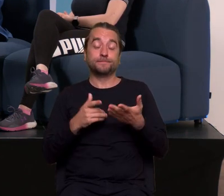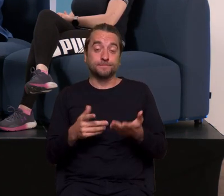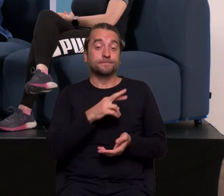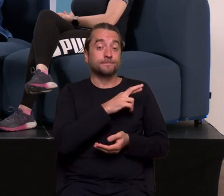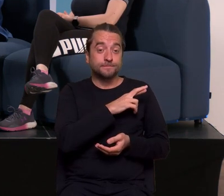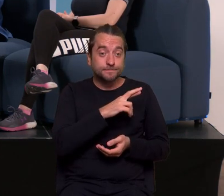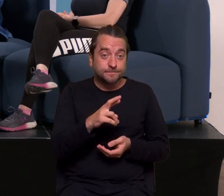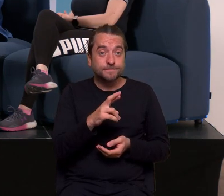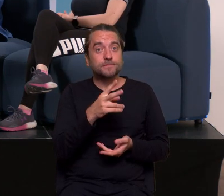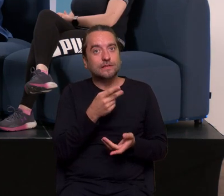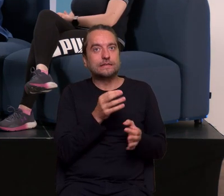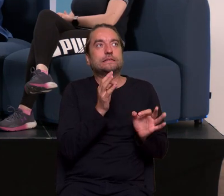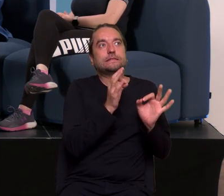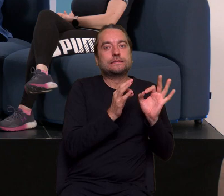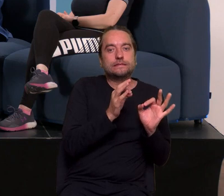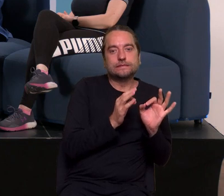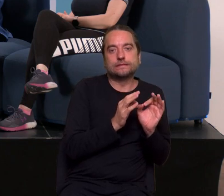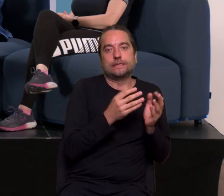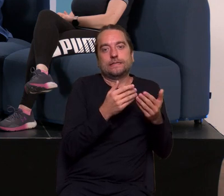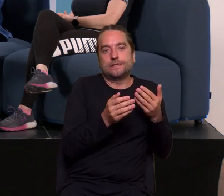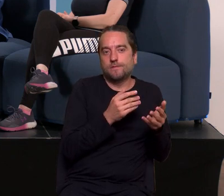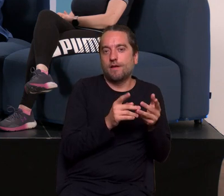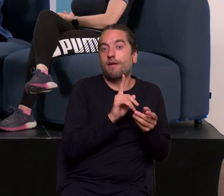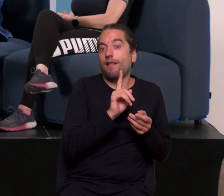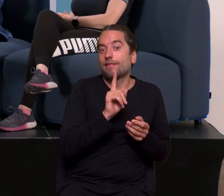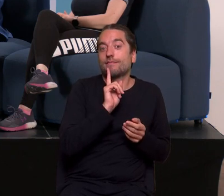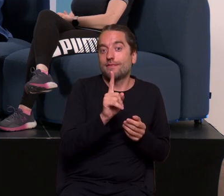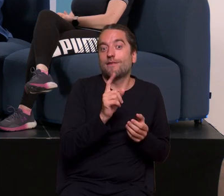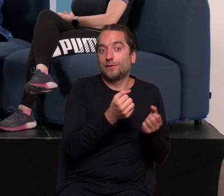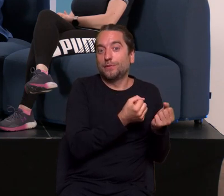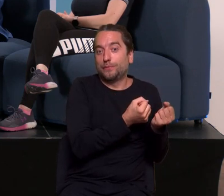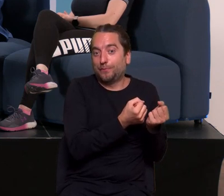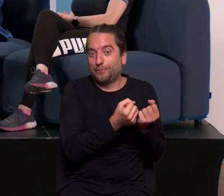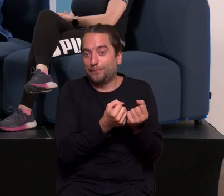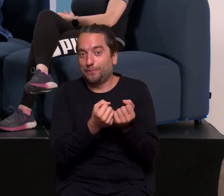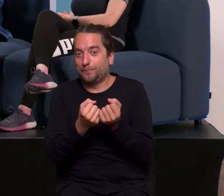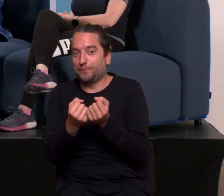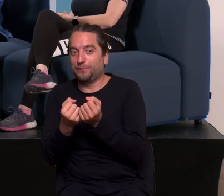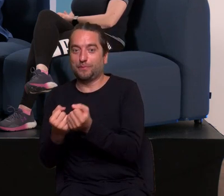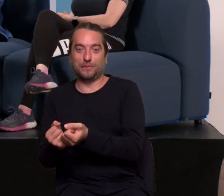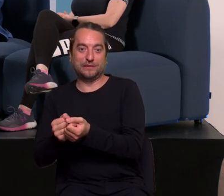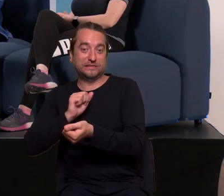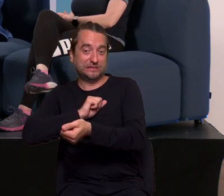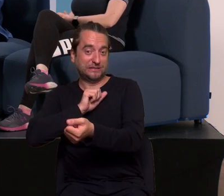przedmioty, kruche z jednej strony, no z drugiej są nie do zapicia.